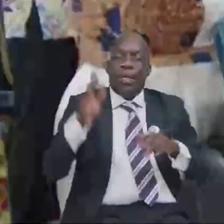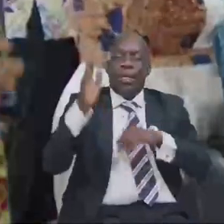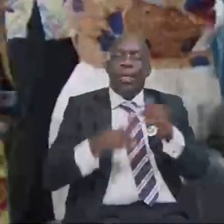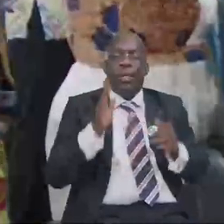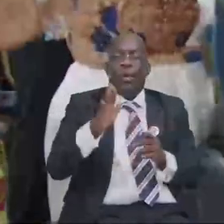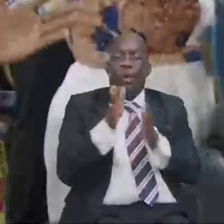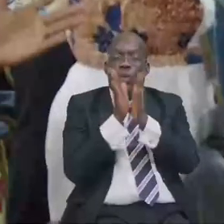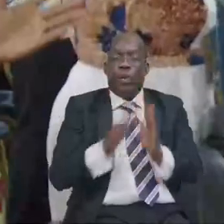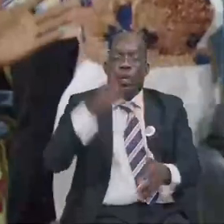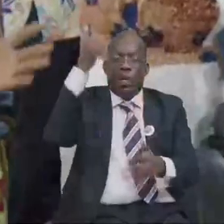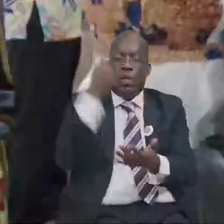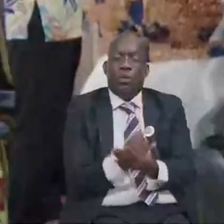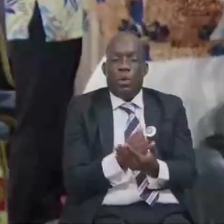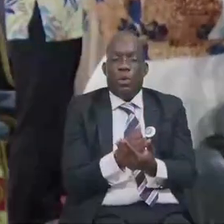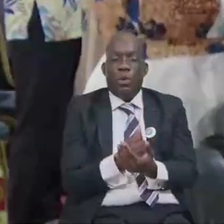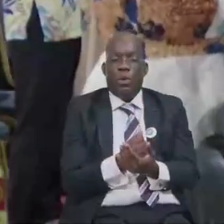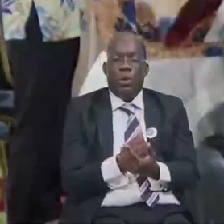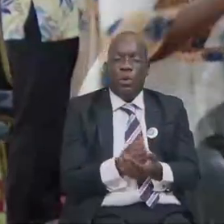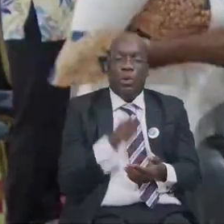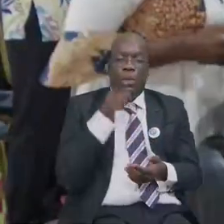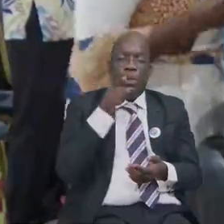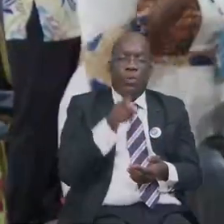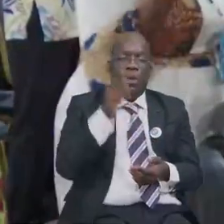Et tu iras plus rapide que ta prière.